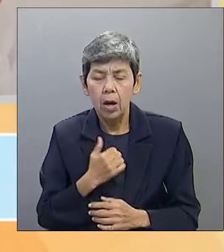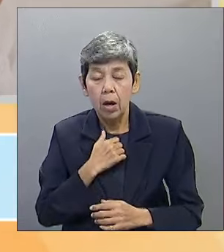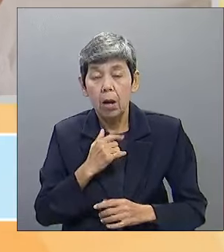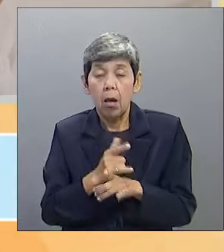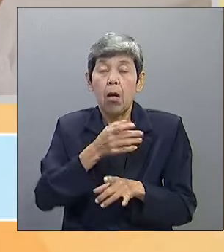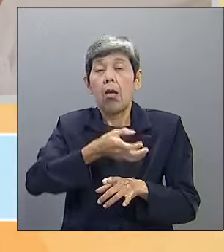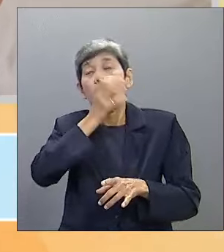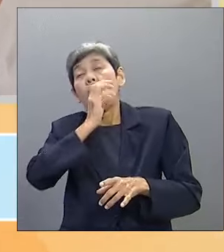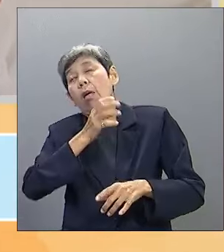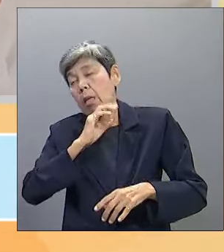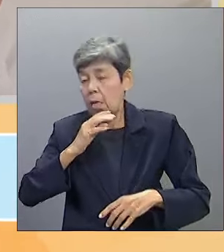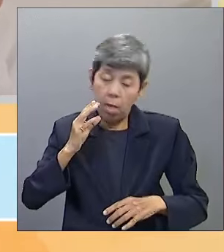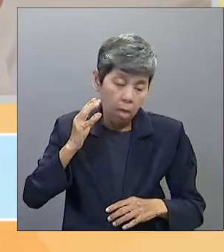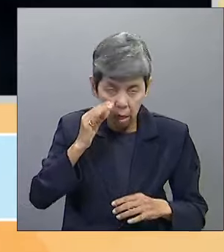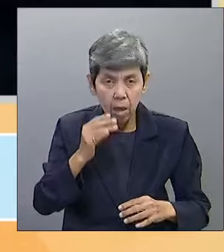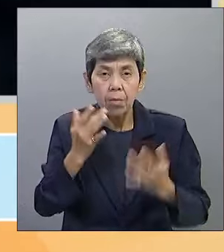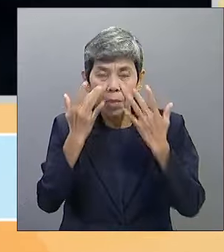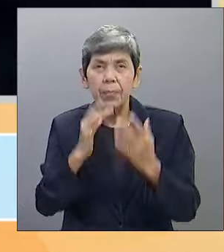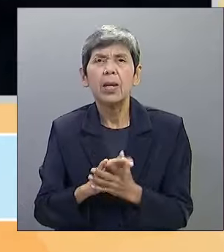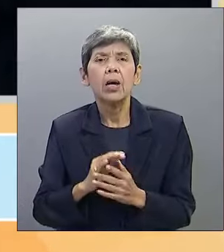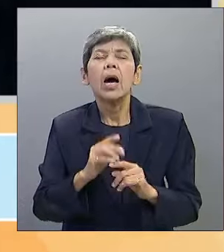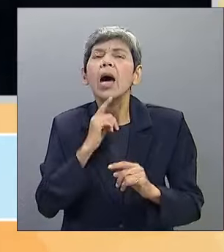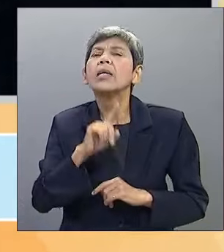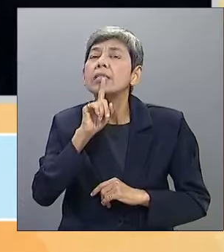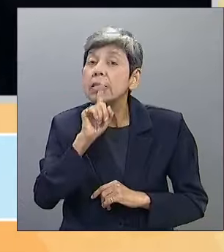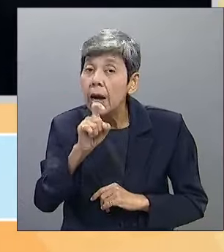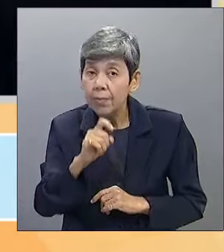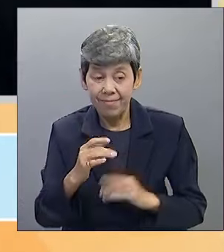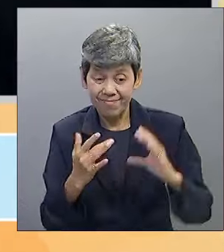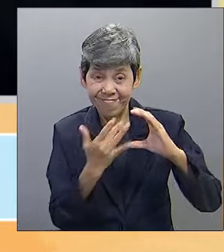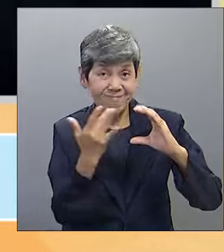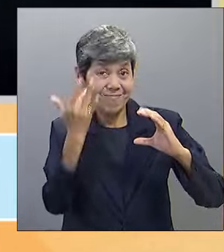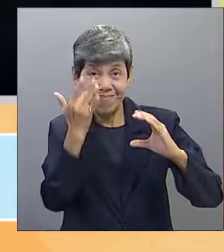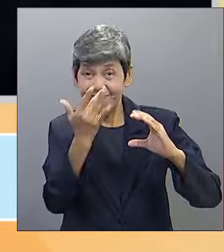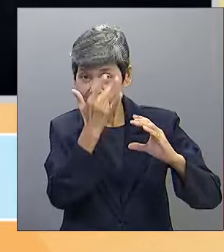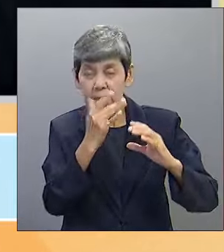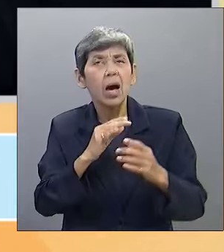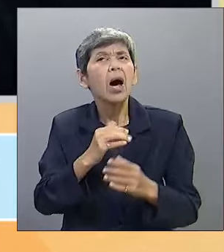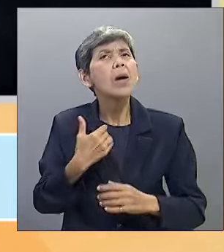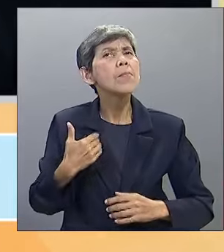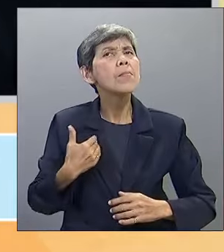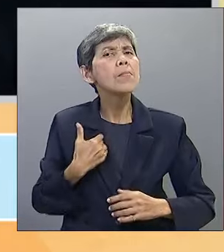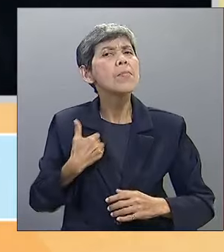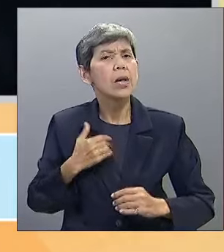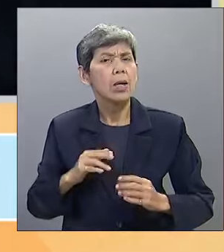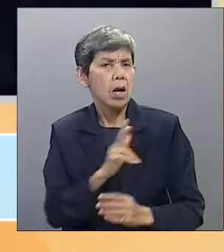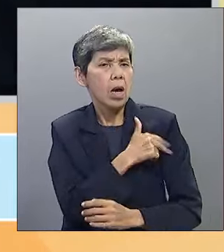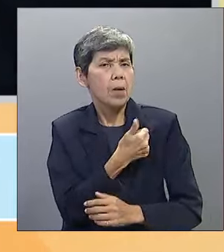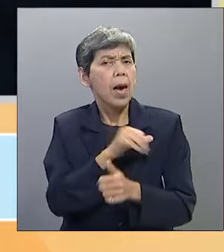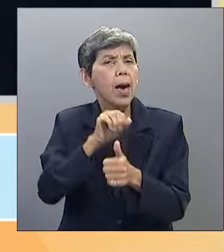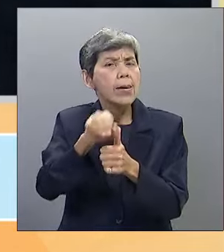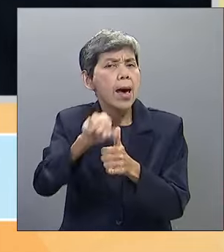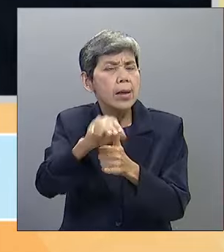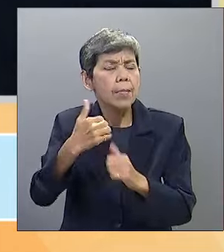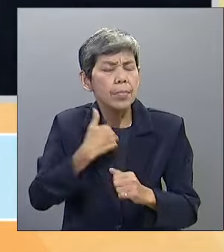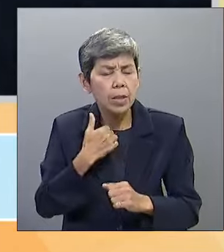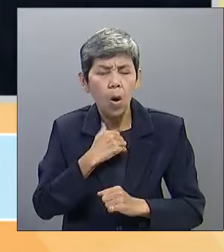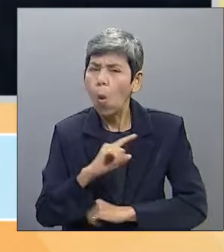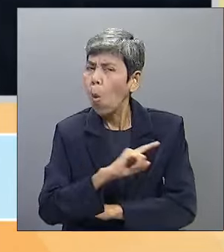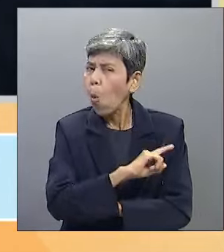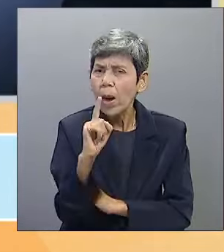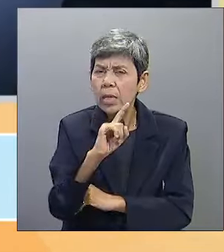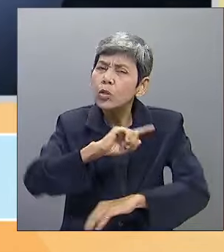หลับไปเลยทั้งอย่างนั้นแต่จริงๆแล้วครับอาจารย์หมอครับคอนแทคเลนส์เนี่ยตามคำแนะนำโดยจักษุแพทย์เนี่ยเราควรใส่วันหนึ่ง